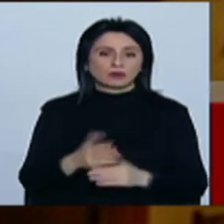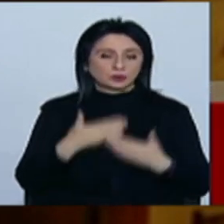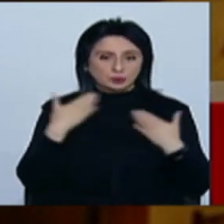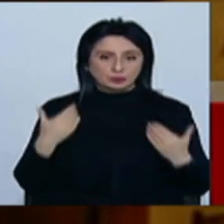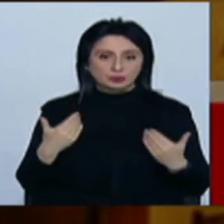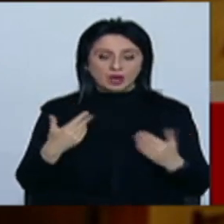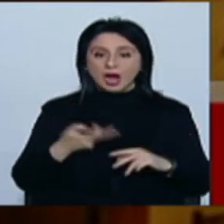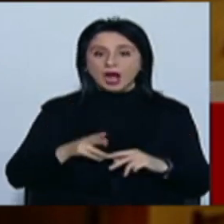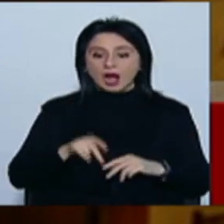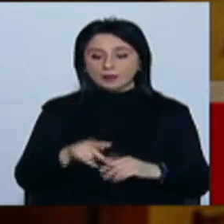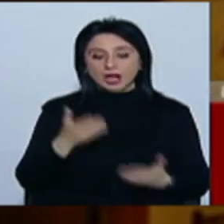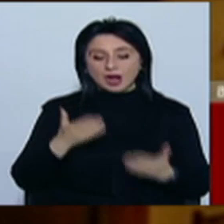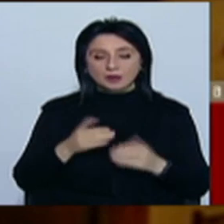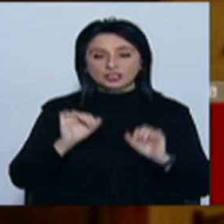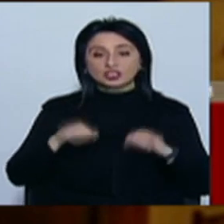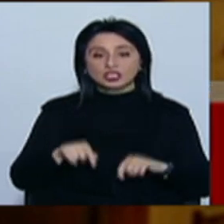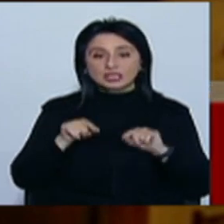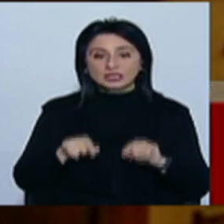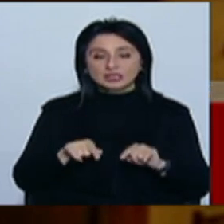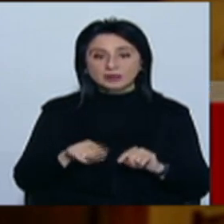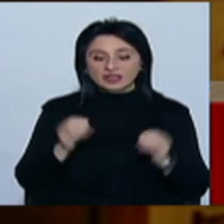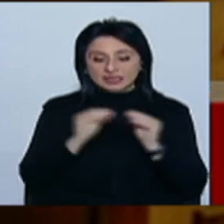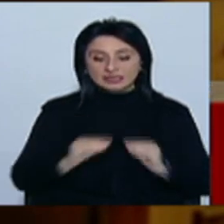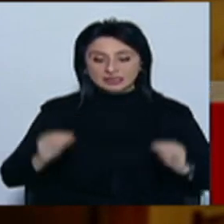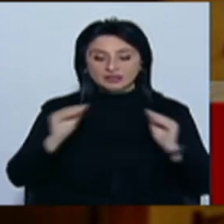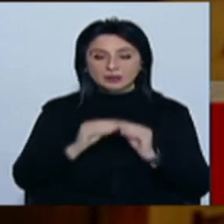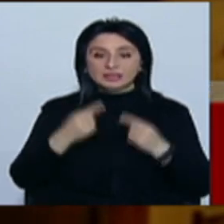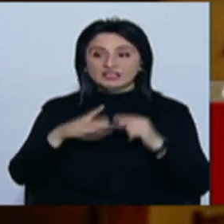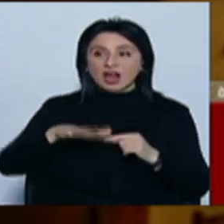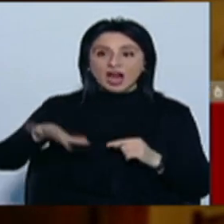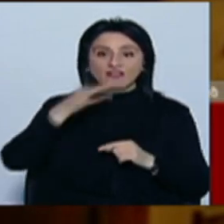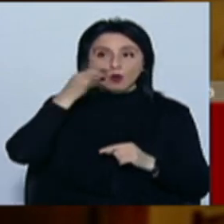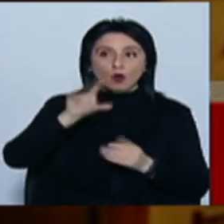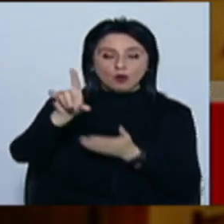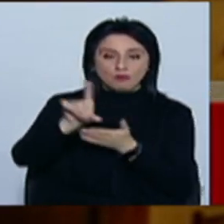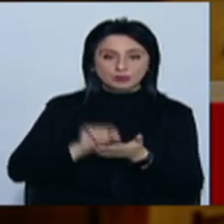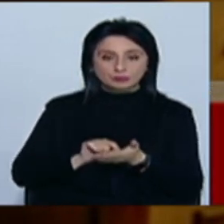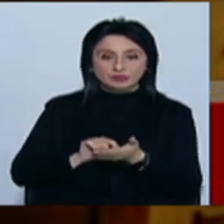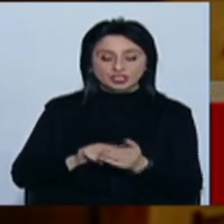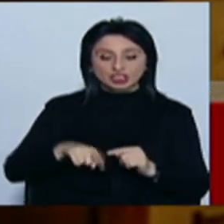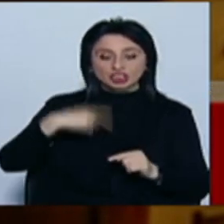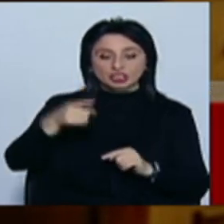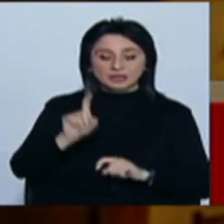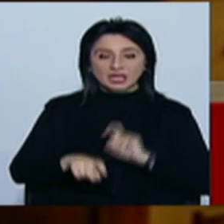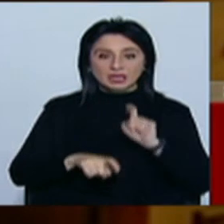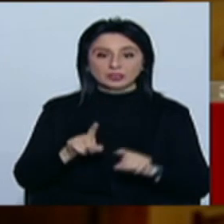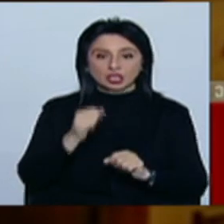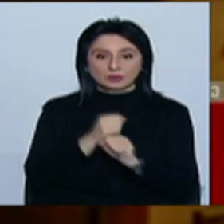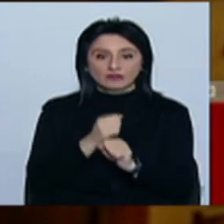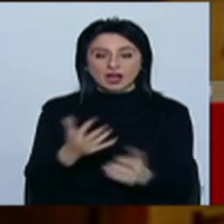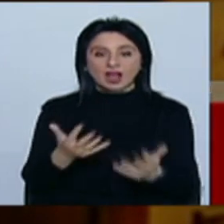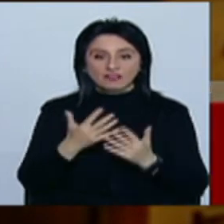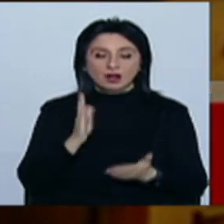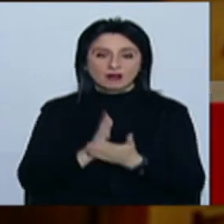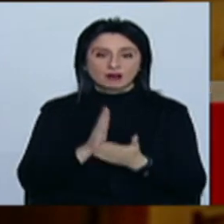გვაქვს. ამიტომ აქ ალბათ შესაძლებელია ისევ და ისევ სხვა ქვეყნების გამოცდილება გავიზიაროთ. შემდეგი ნაბიჯი, რომელიც შეიძლება ეფექტური